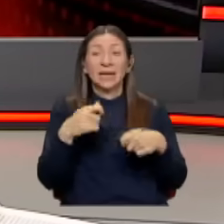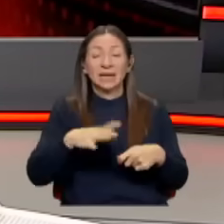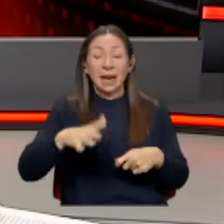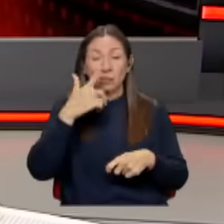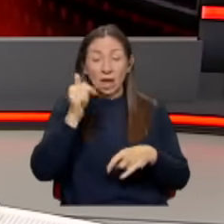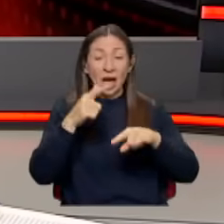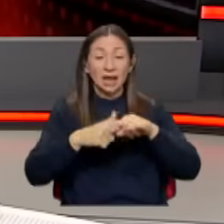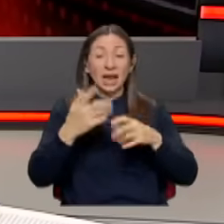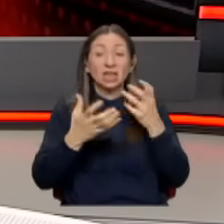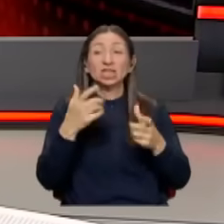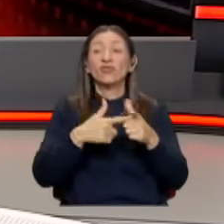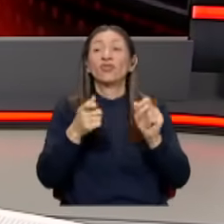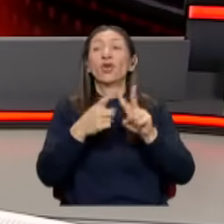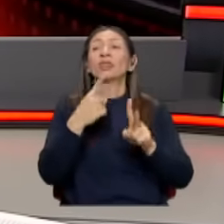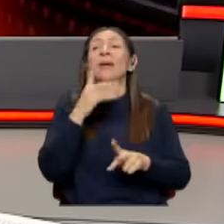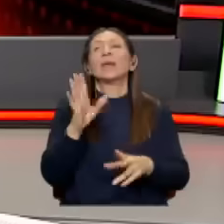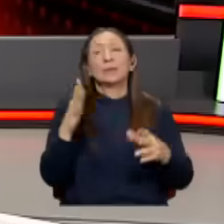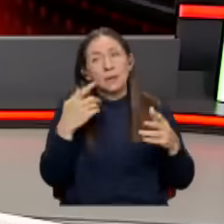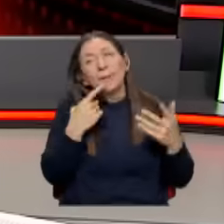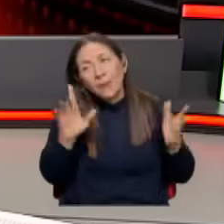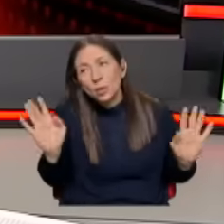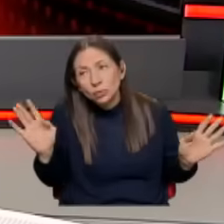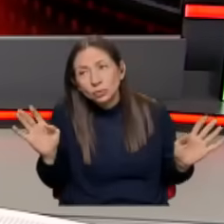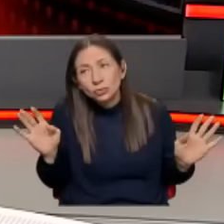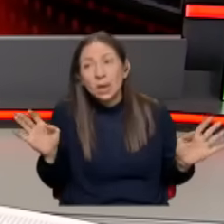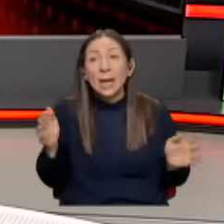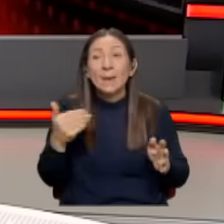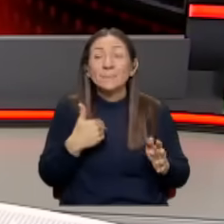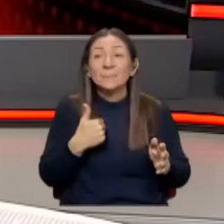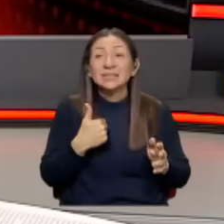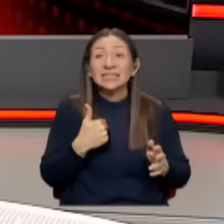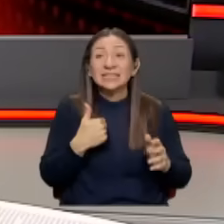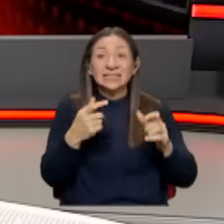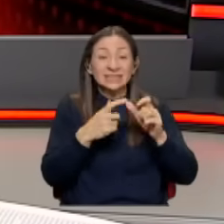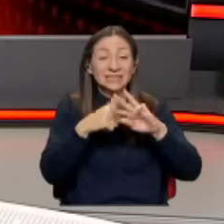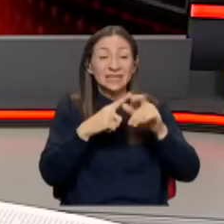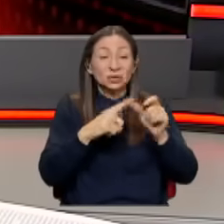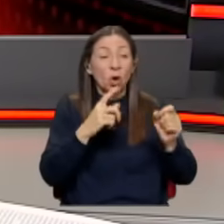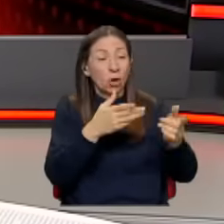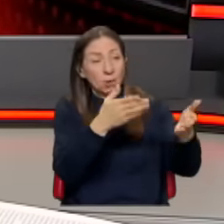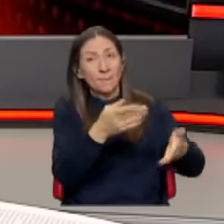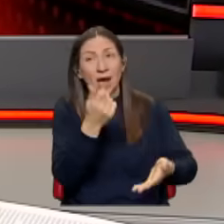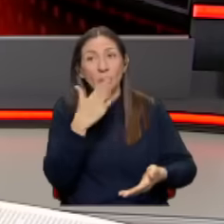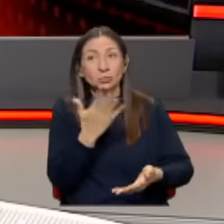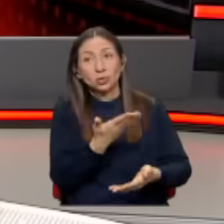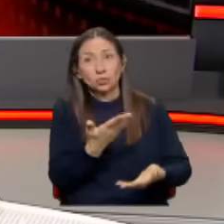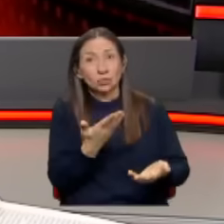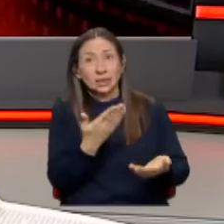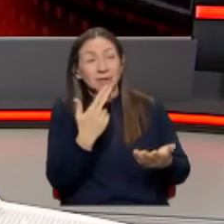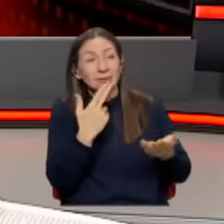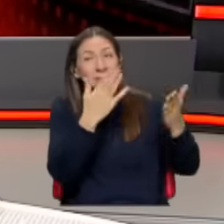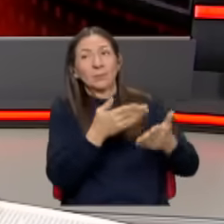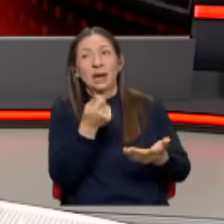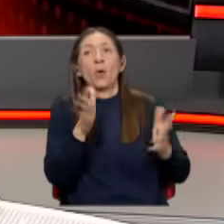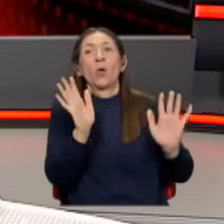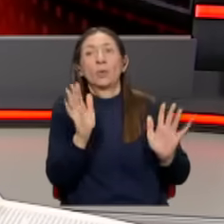müdürü Hakan Ateş fonu değil bu demeyin. Tamam demiyoruz. Biz Seço'da da yokmuş para. Paralar Seço'da da